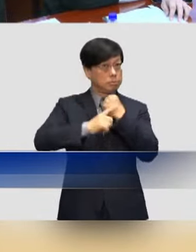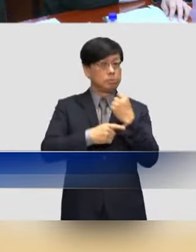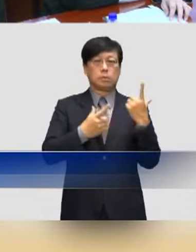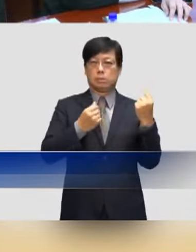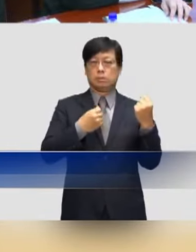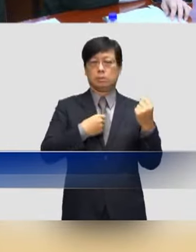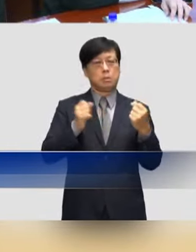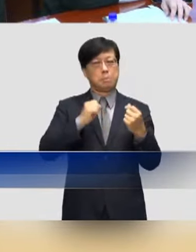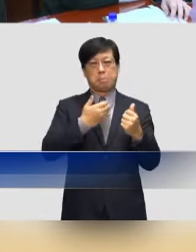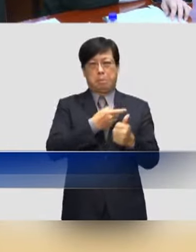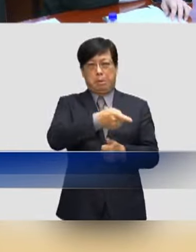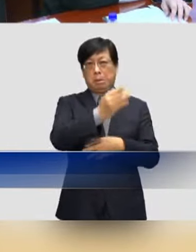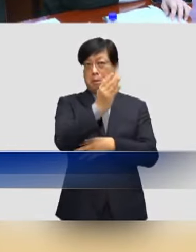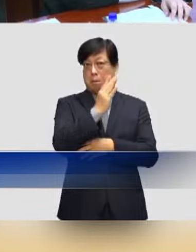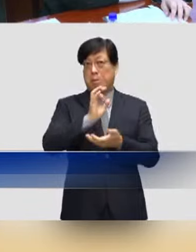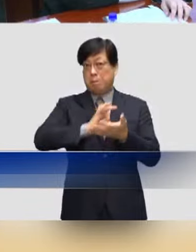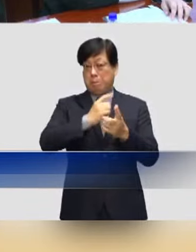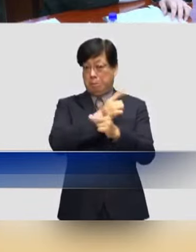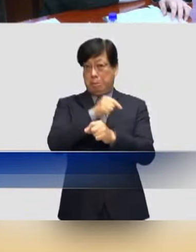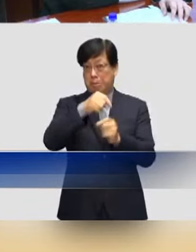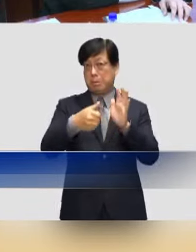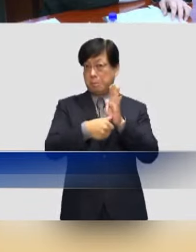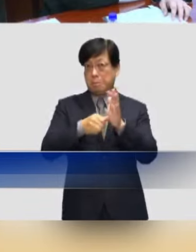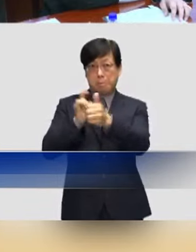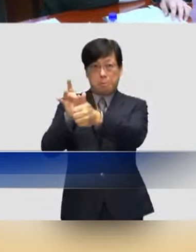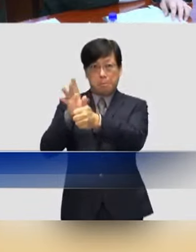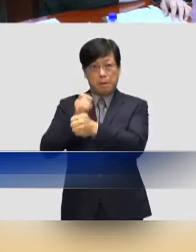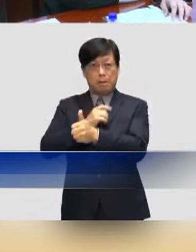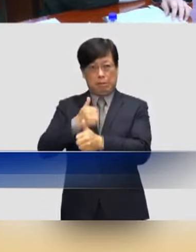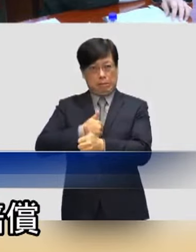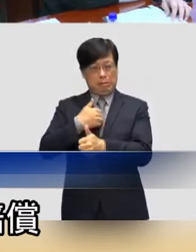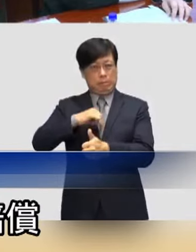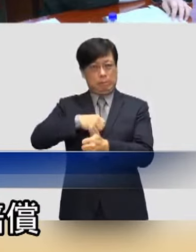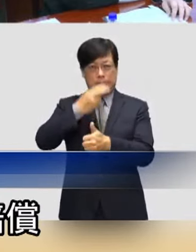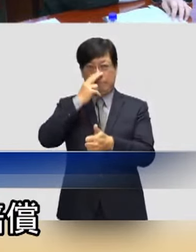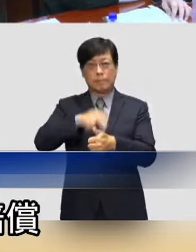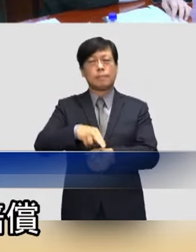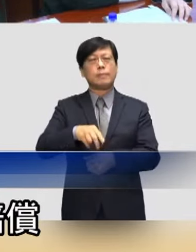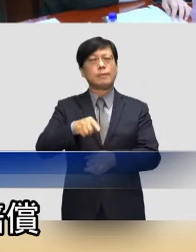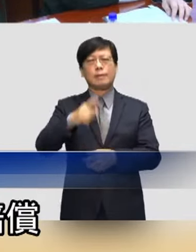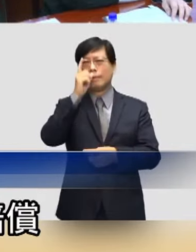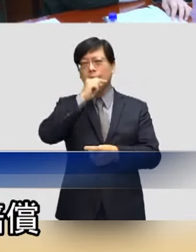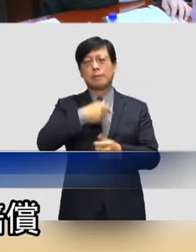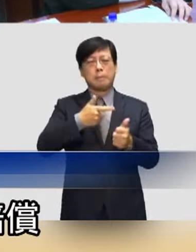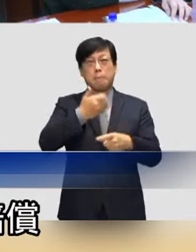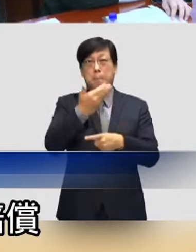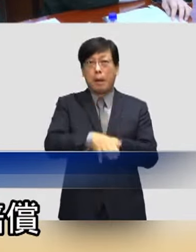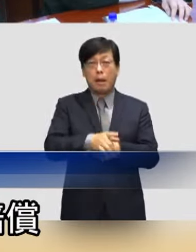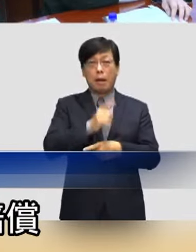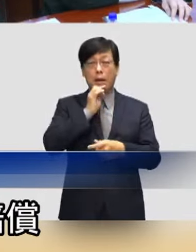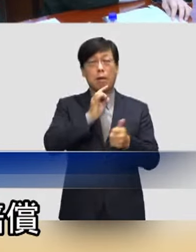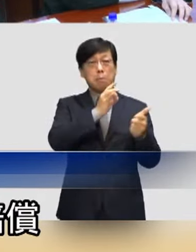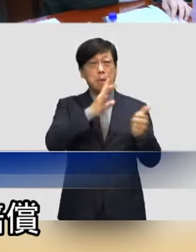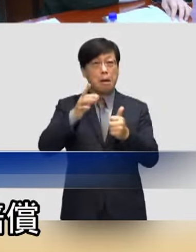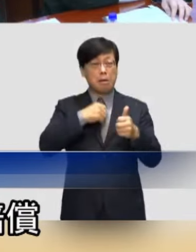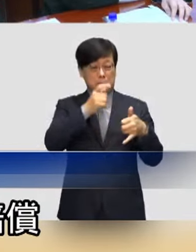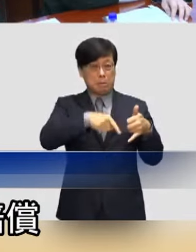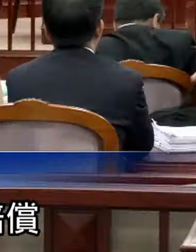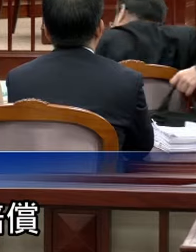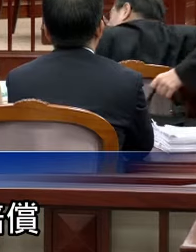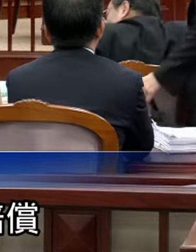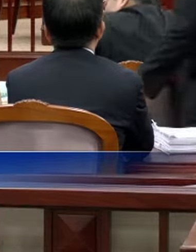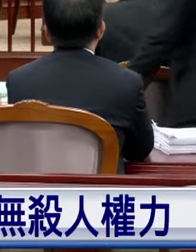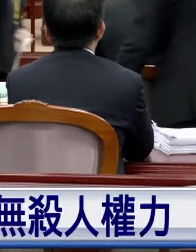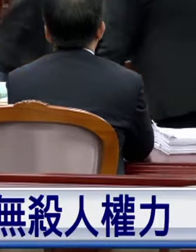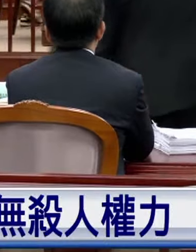也不该容许政府以硬报之名行报复之实，请不要将死刑冒充被害人的赔